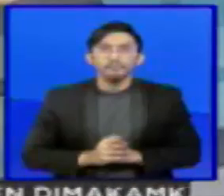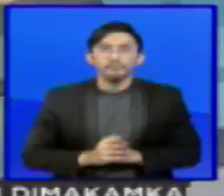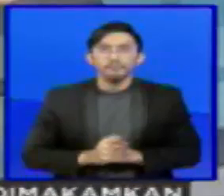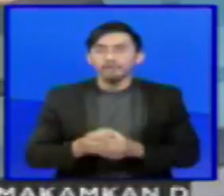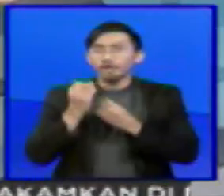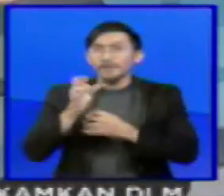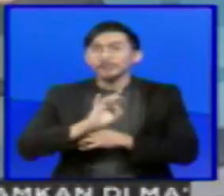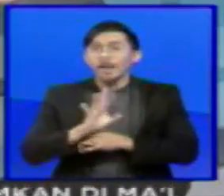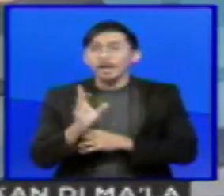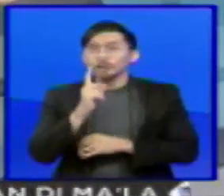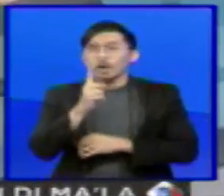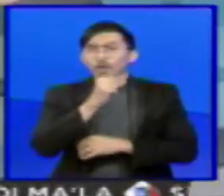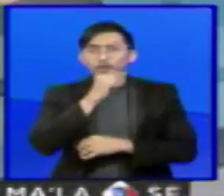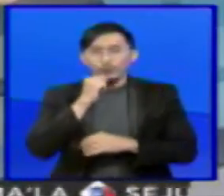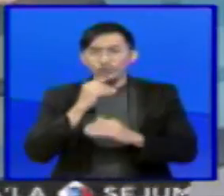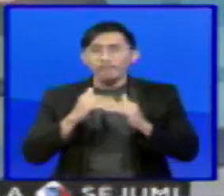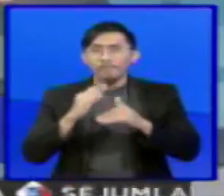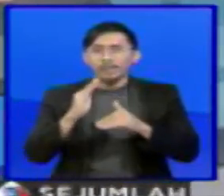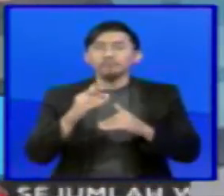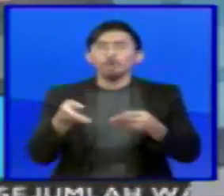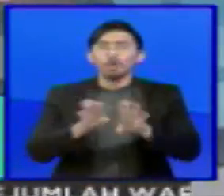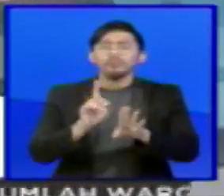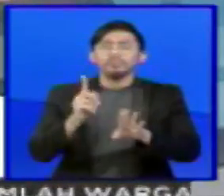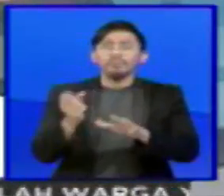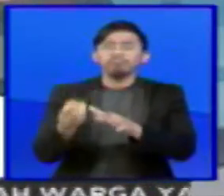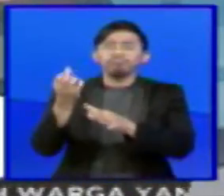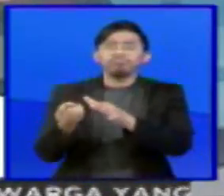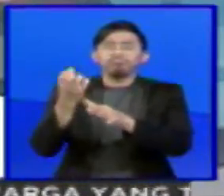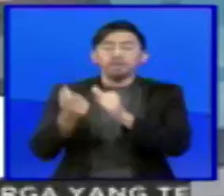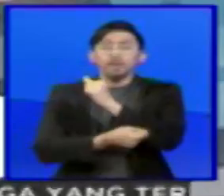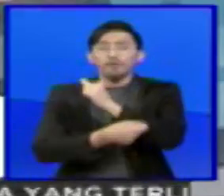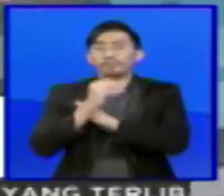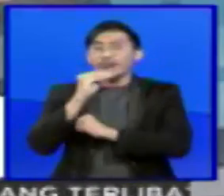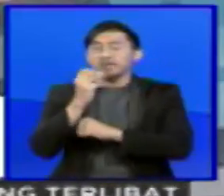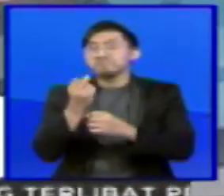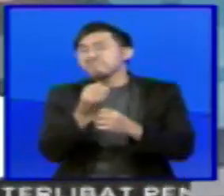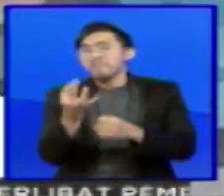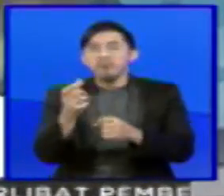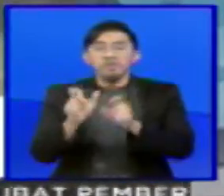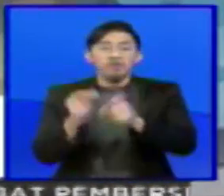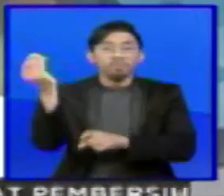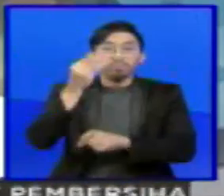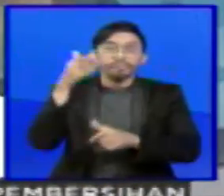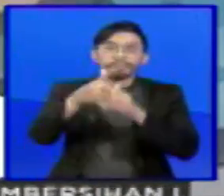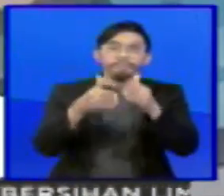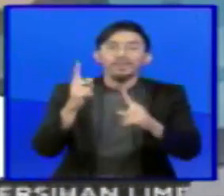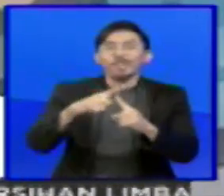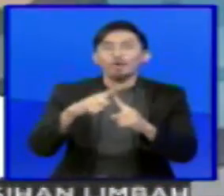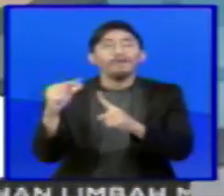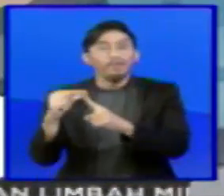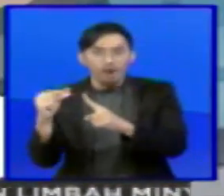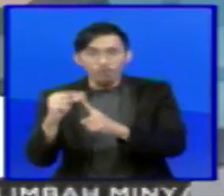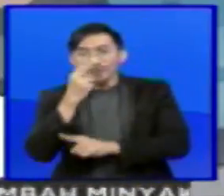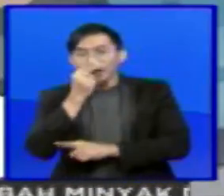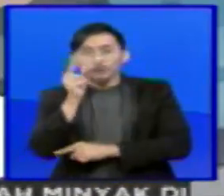Kita ke informasi lainnya, pemirsa, setelah lebih dari satu pekan ditutup akibat erupsi, Sabtu pagi sejumlah wisatawan berdatangan ke Tangkuban Parahu,